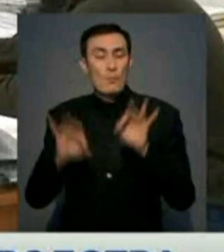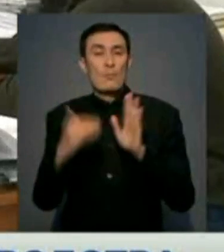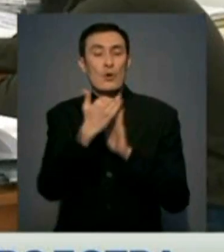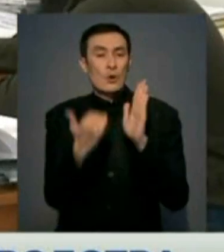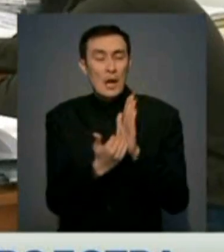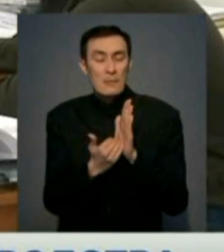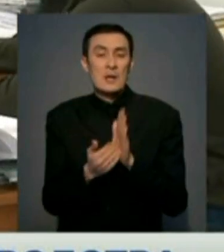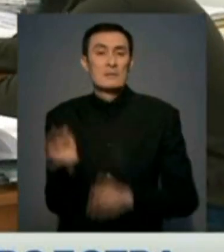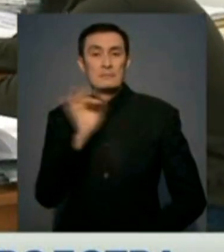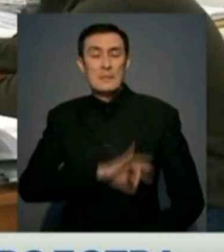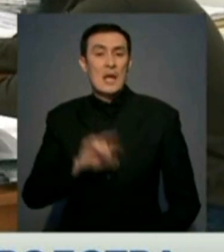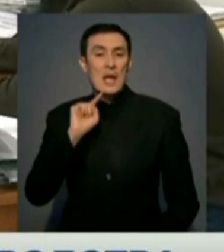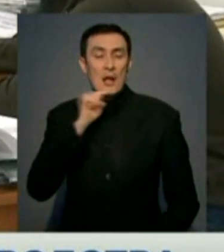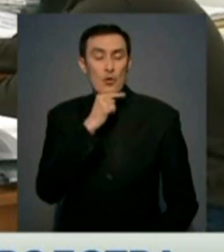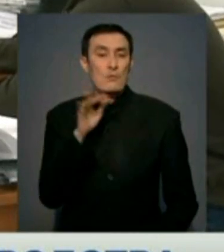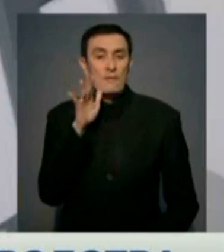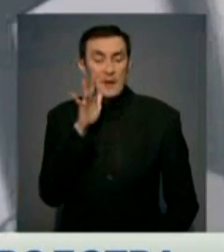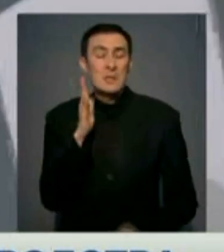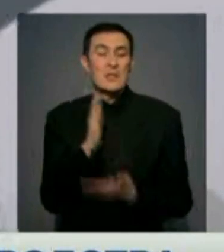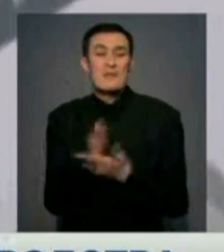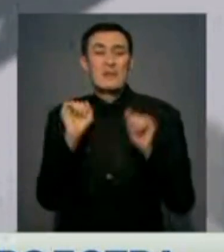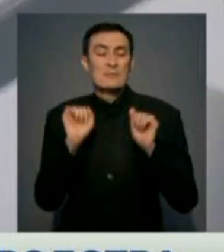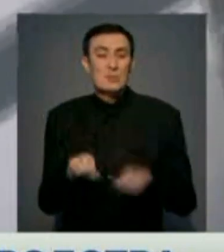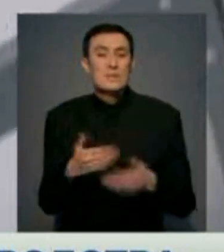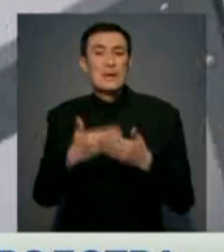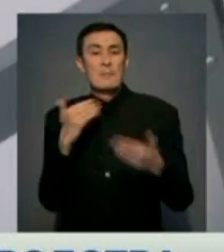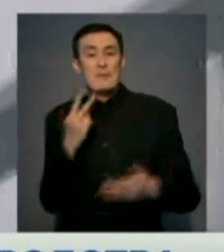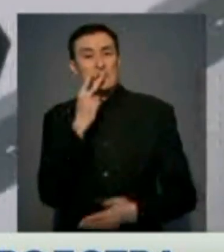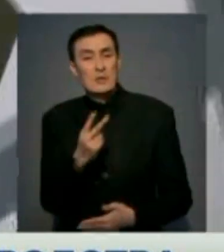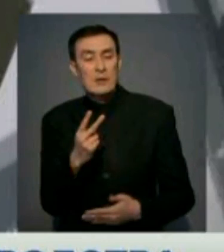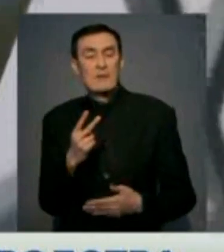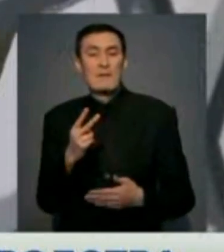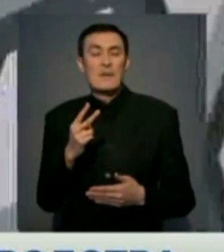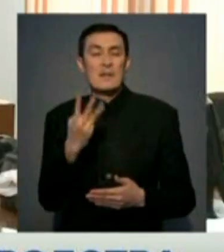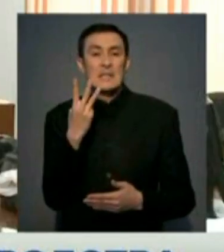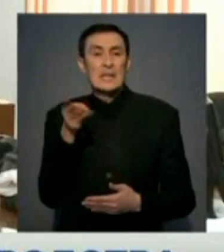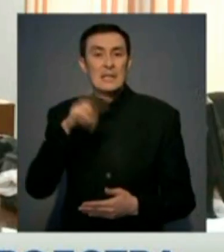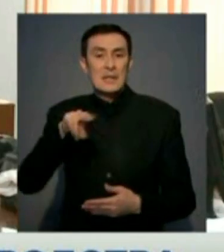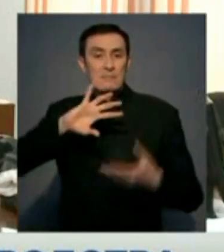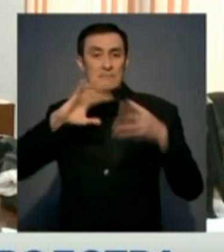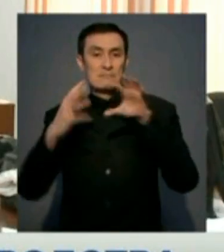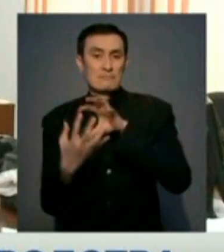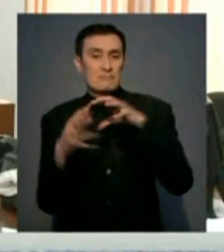это дает не только экономию времени, но и возможность предпросмотра деталей в 3D-режиме. Можно